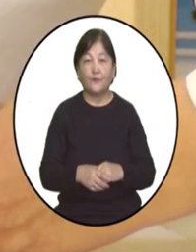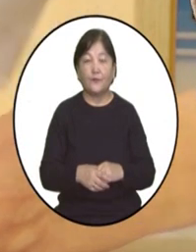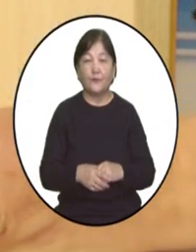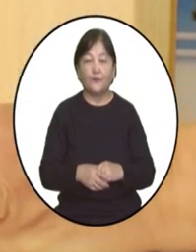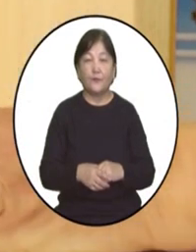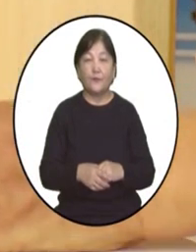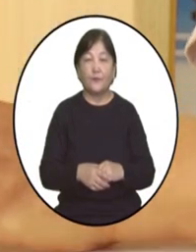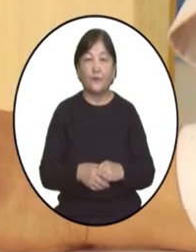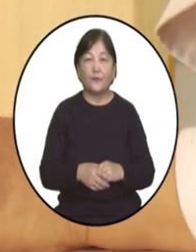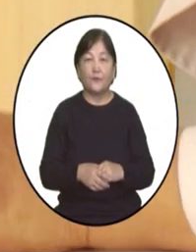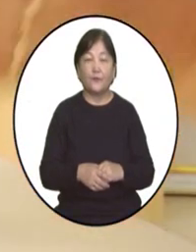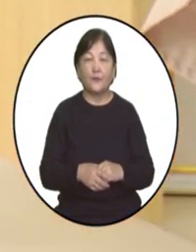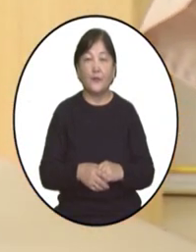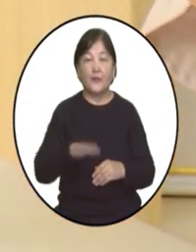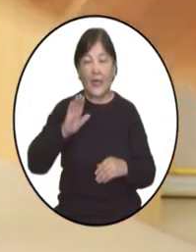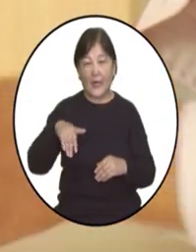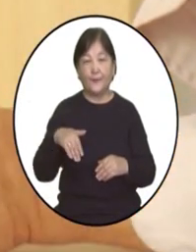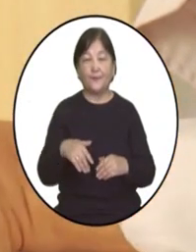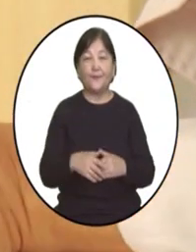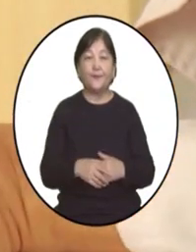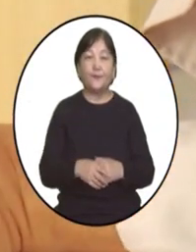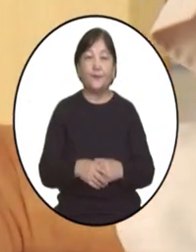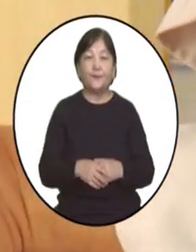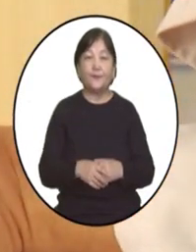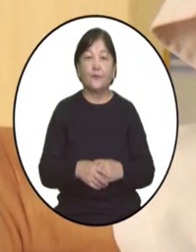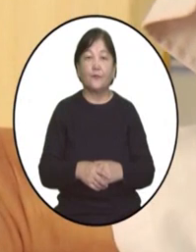За. За дараа нь.